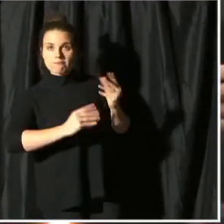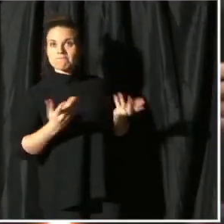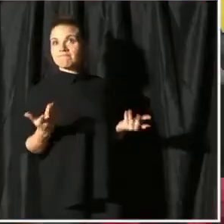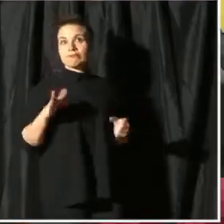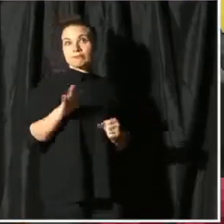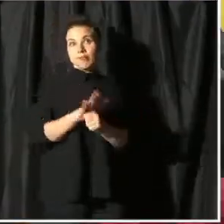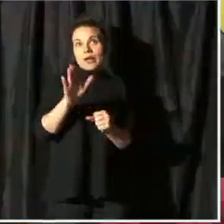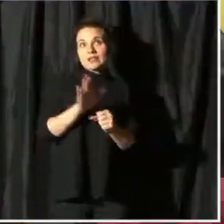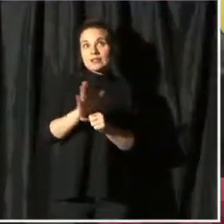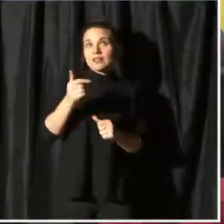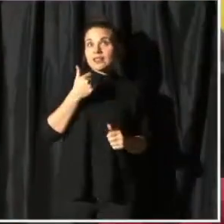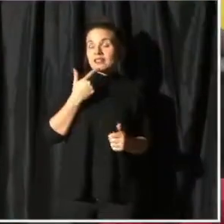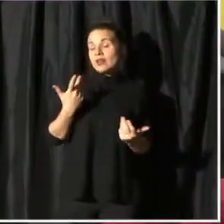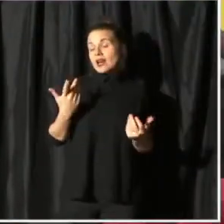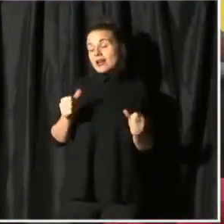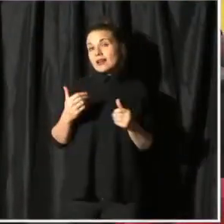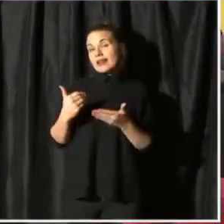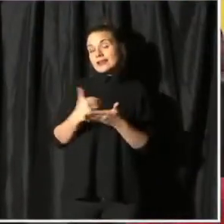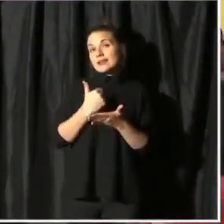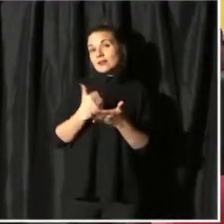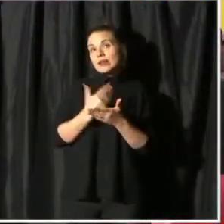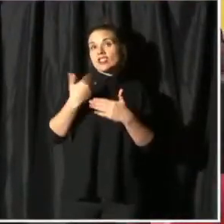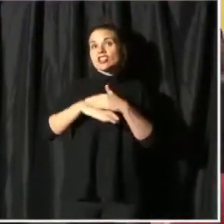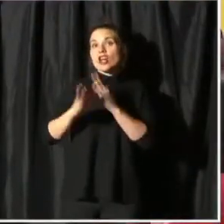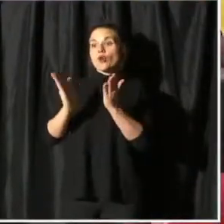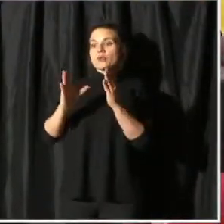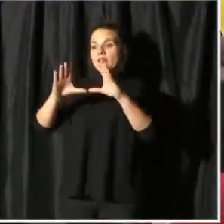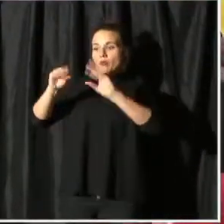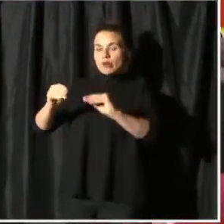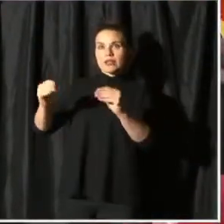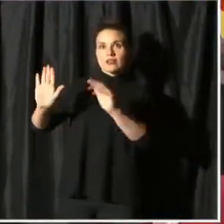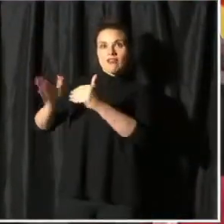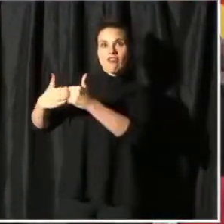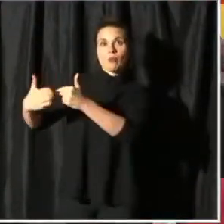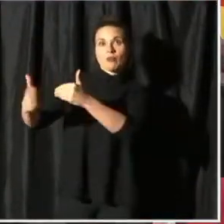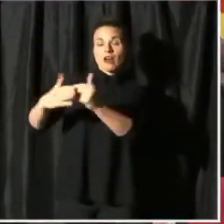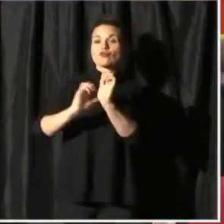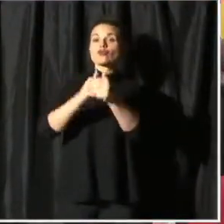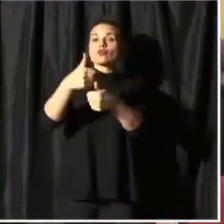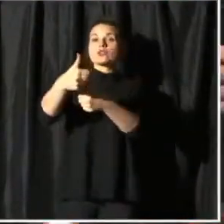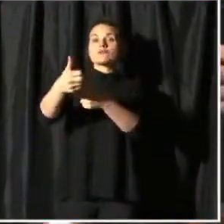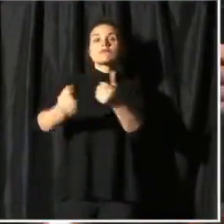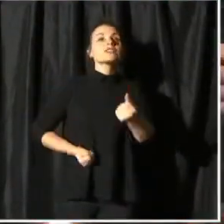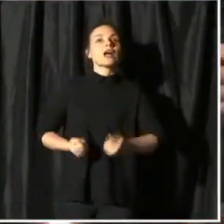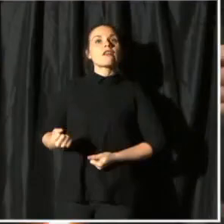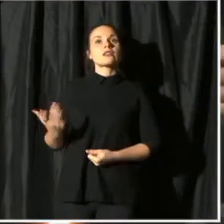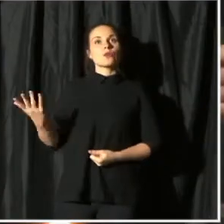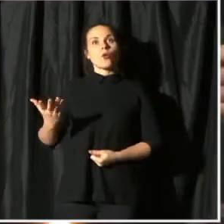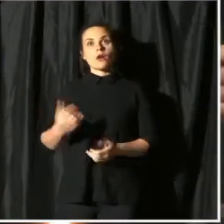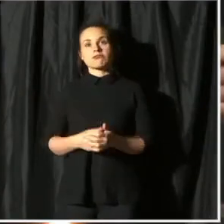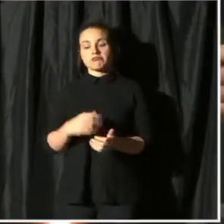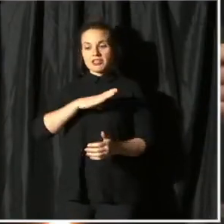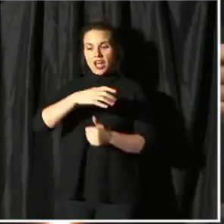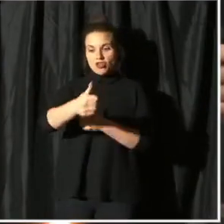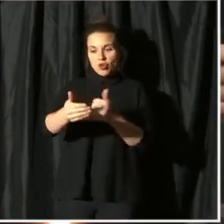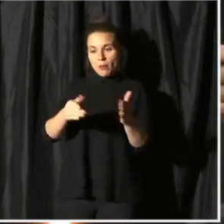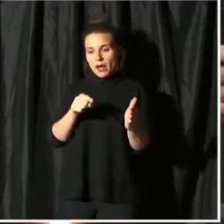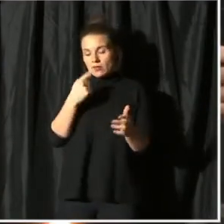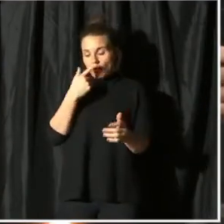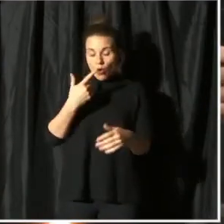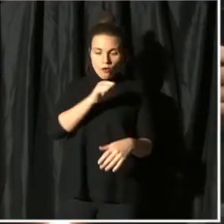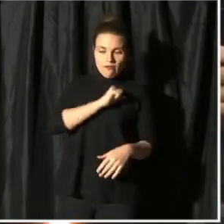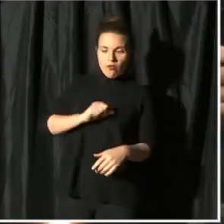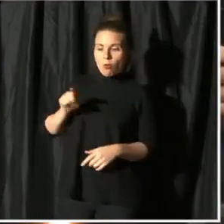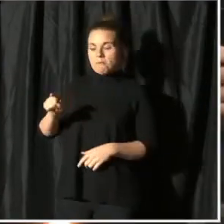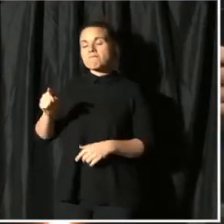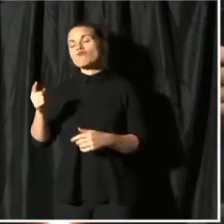dont il ya beaucoup de fermetures de lits ça dépend des services il ya des domaines qui sont bas qui sont beaucoup plus touchés que